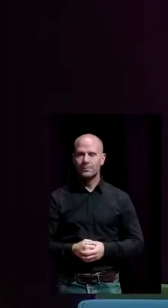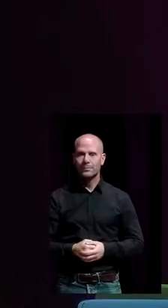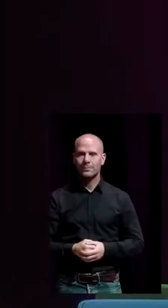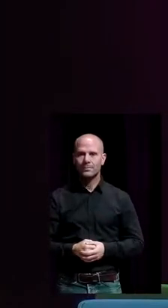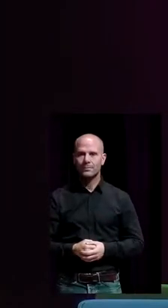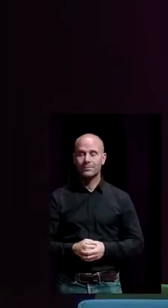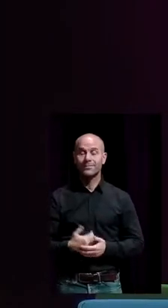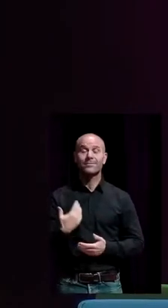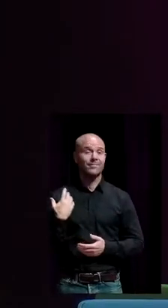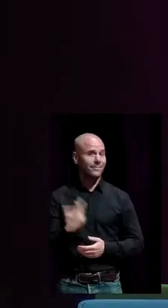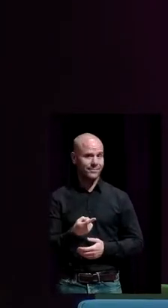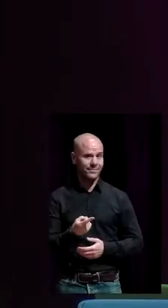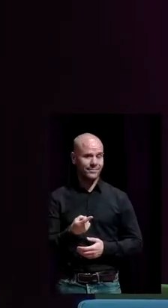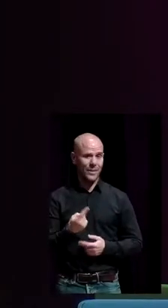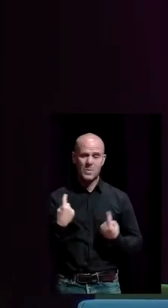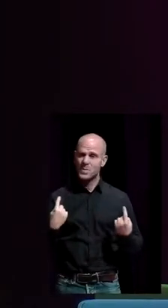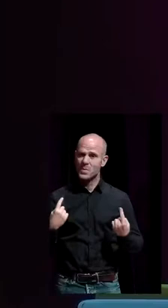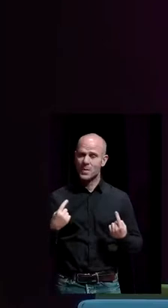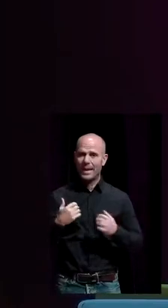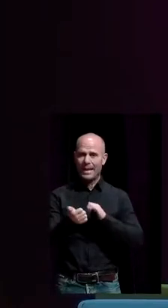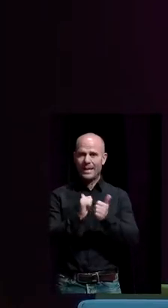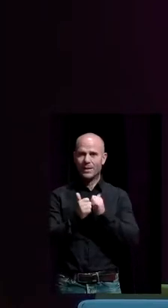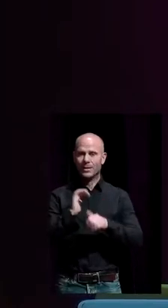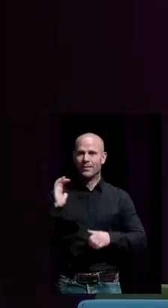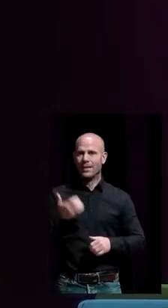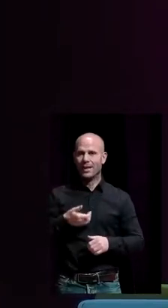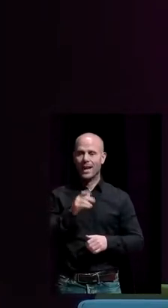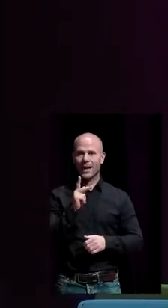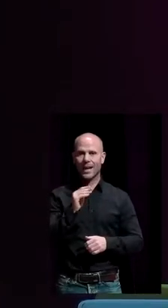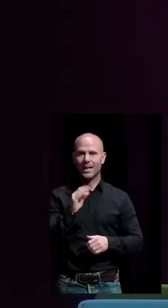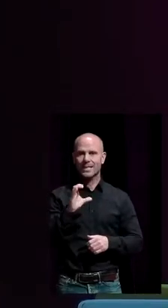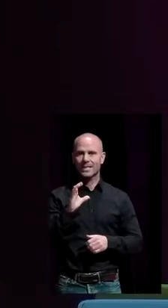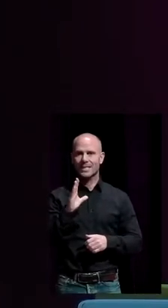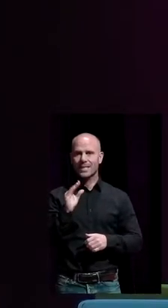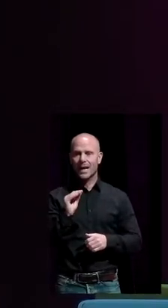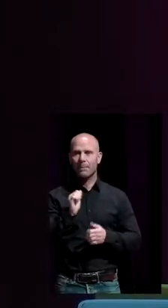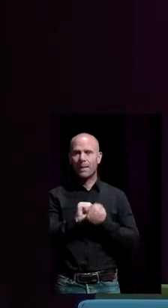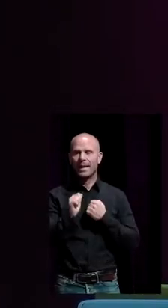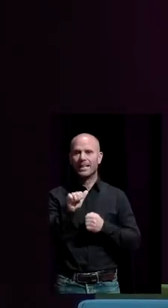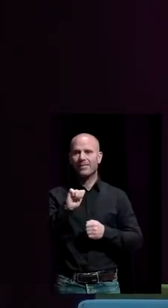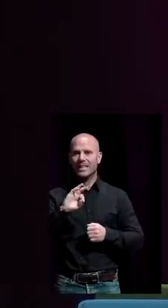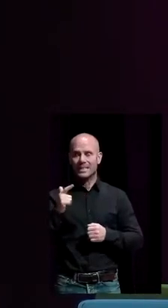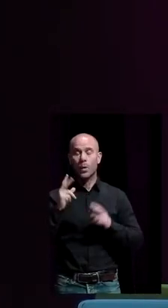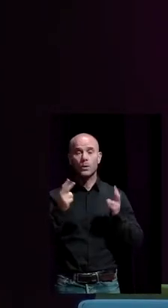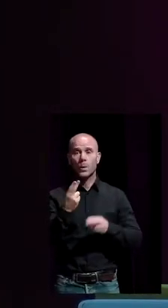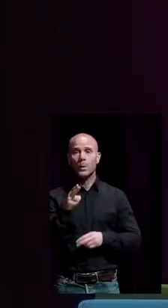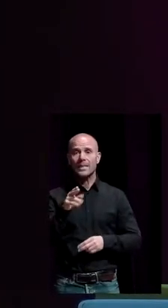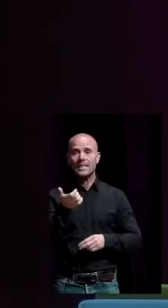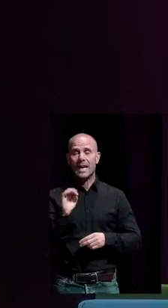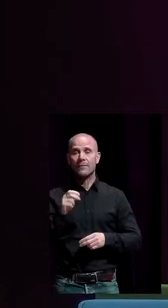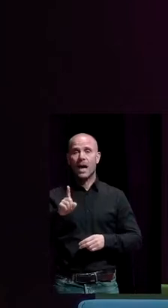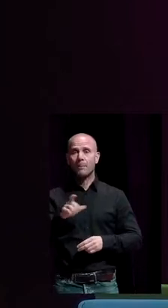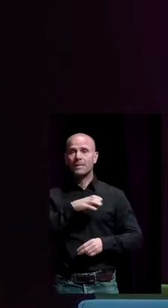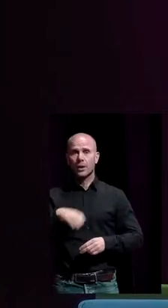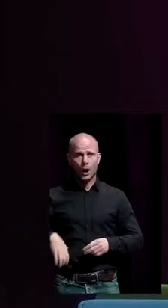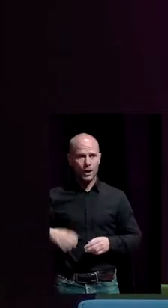inte mindre än den fantastiska idrottskvinnan Kajsa Bergqvist, tillika UNICEF-ambassadör, som